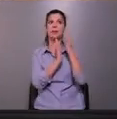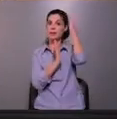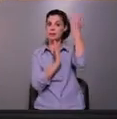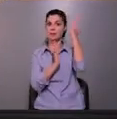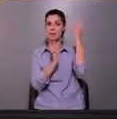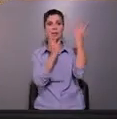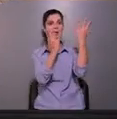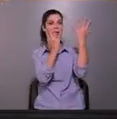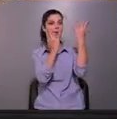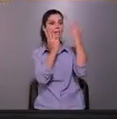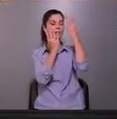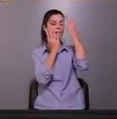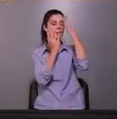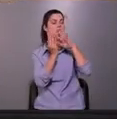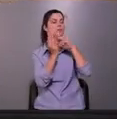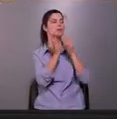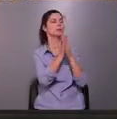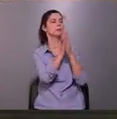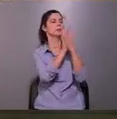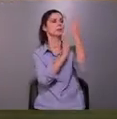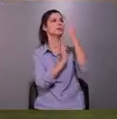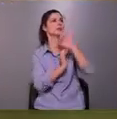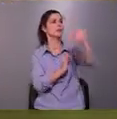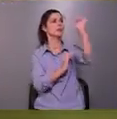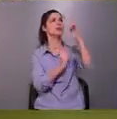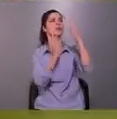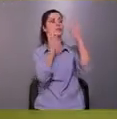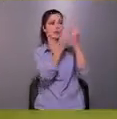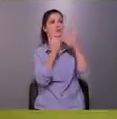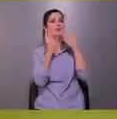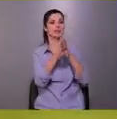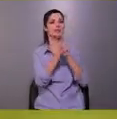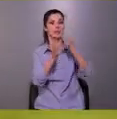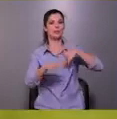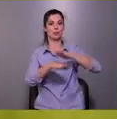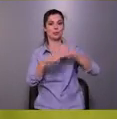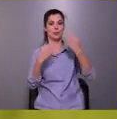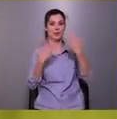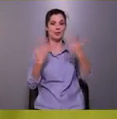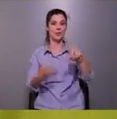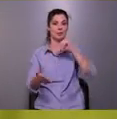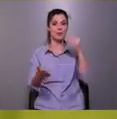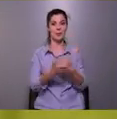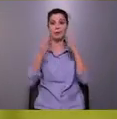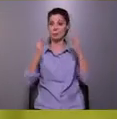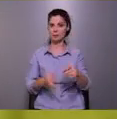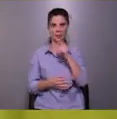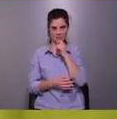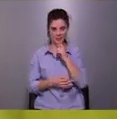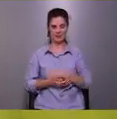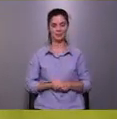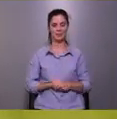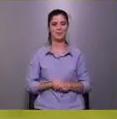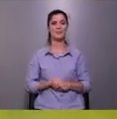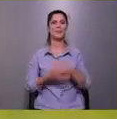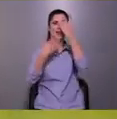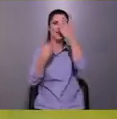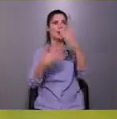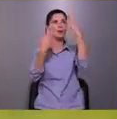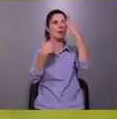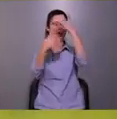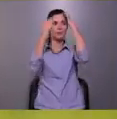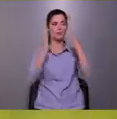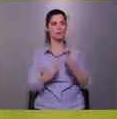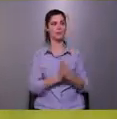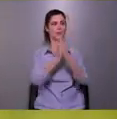Maria, Mãe de Deus, rogai por nós, pecadores, agora e na hora da nossa morte. Amém. Ave Maria,